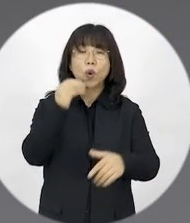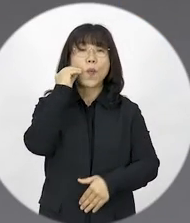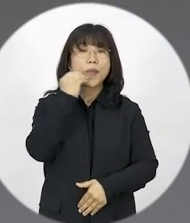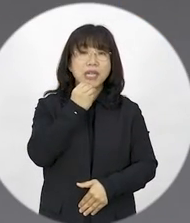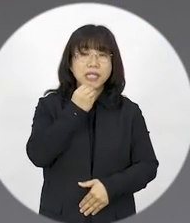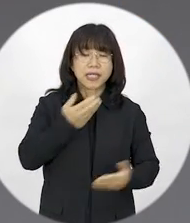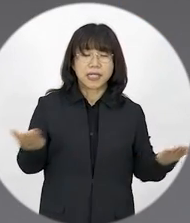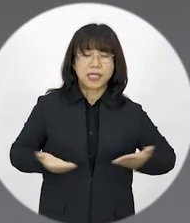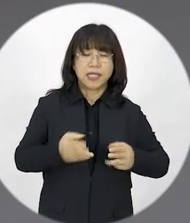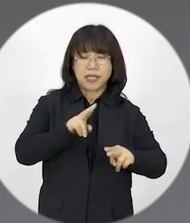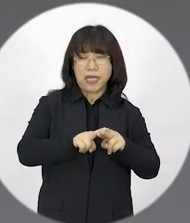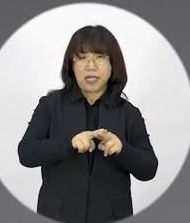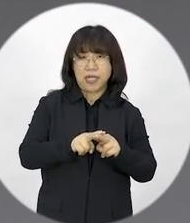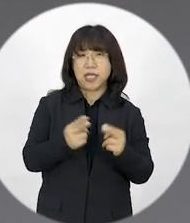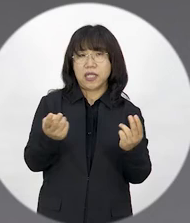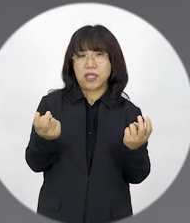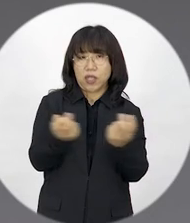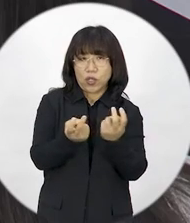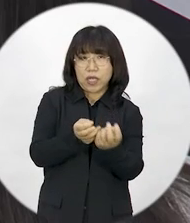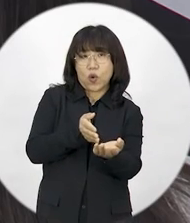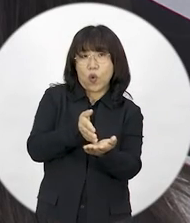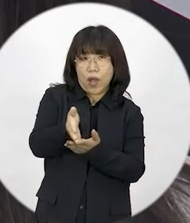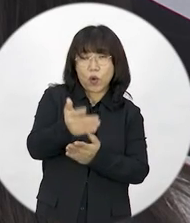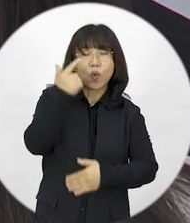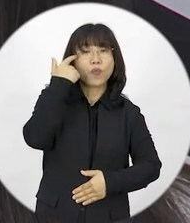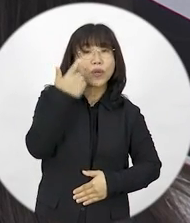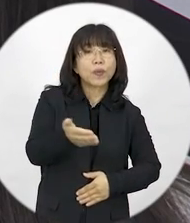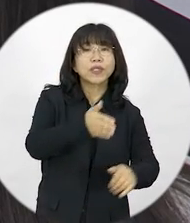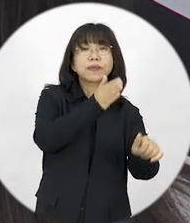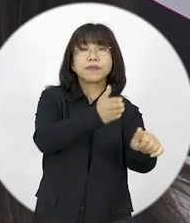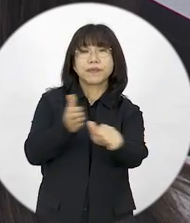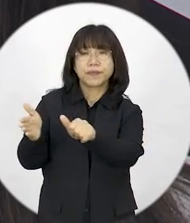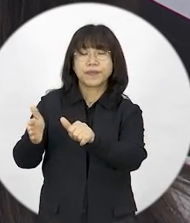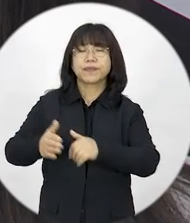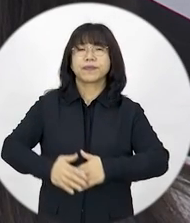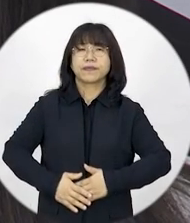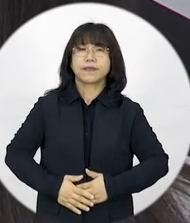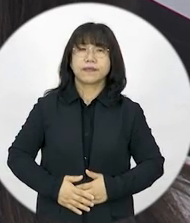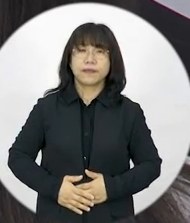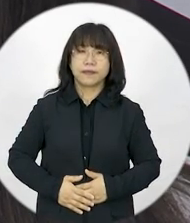자세한 사항은 강서구청 홈페이지나 강서구청 일자리 정책과로 문의하면 됩니다.